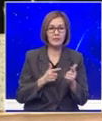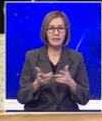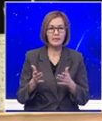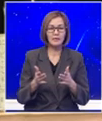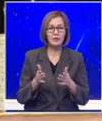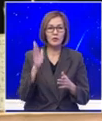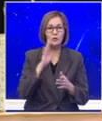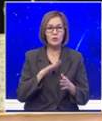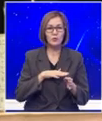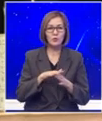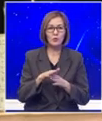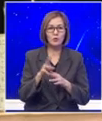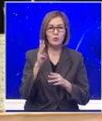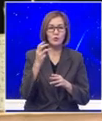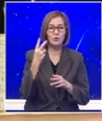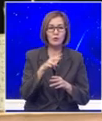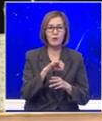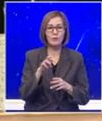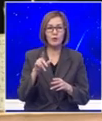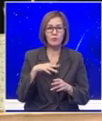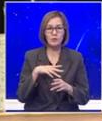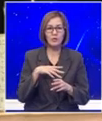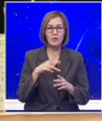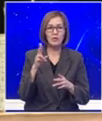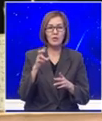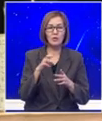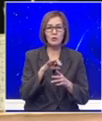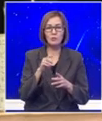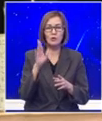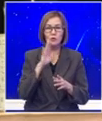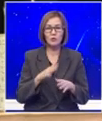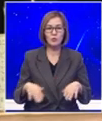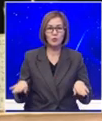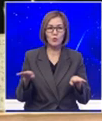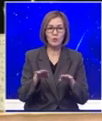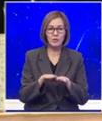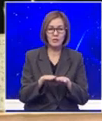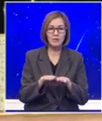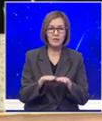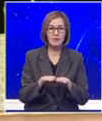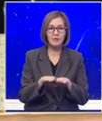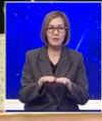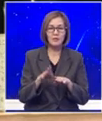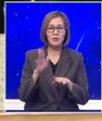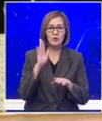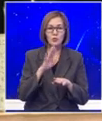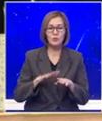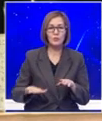толтыру көлемі 320 миллион болса, қазір біз 200 миллион толтырсақ, оның жағы платинасында